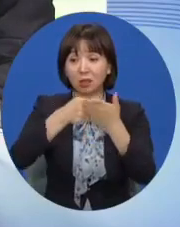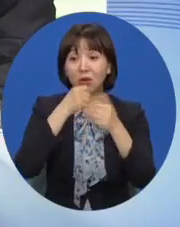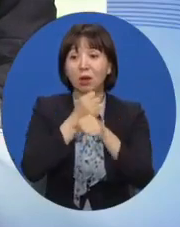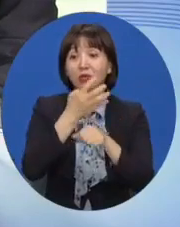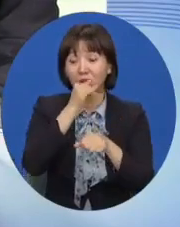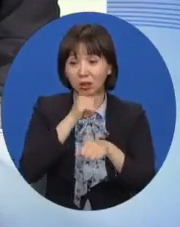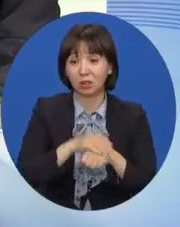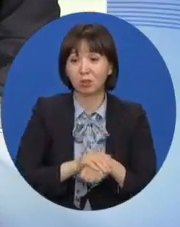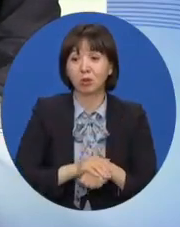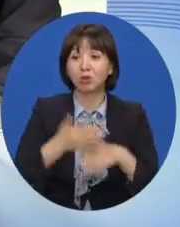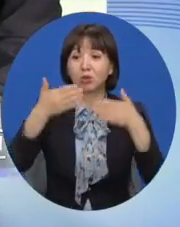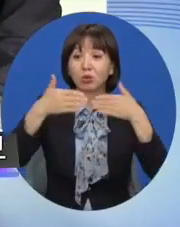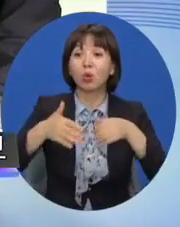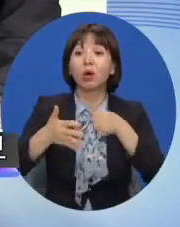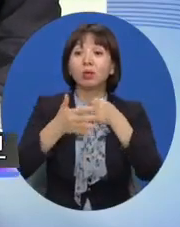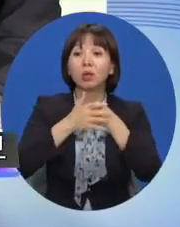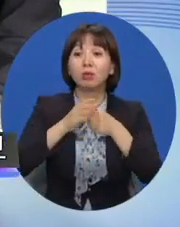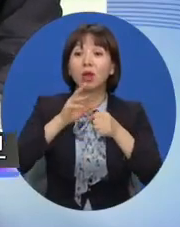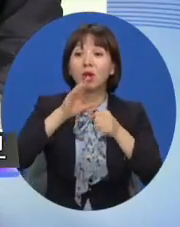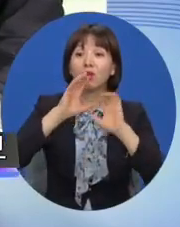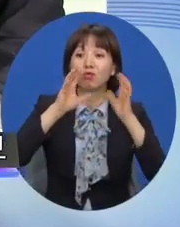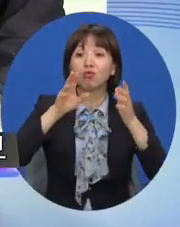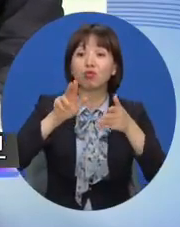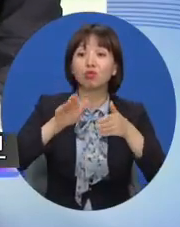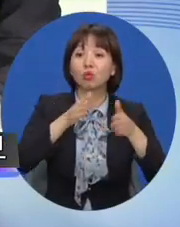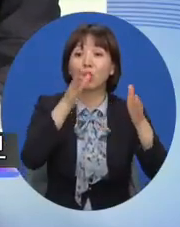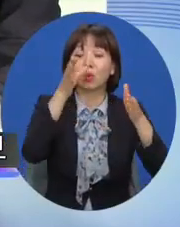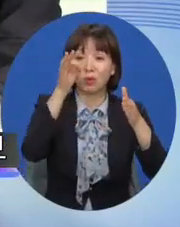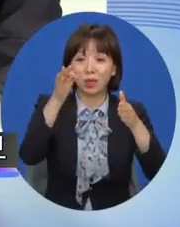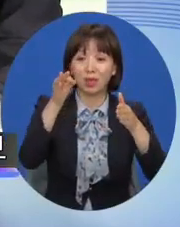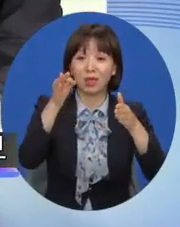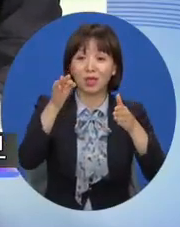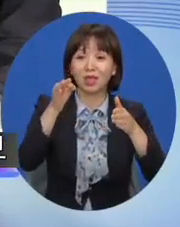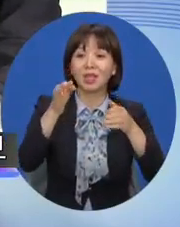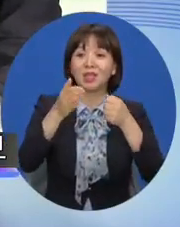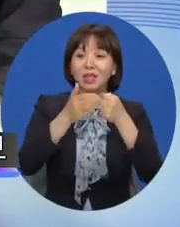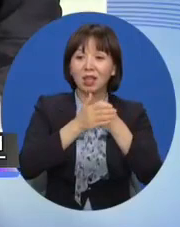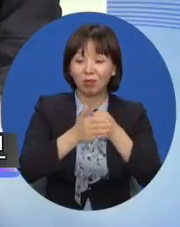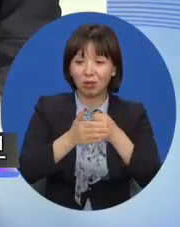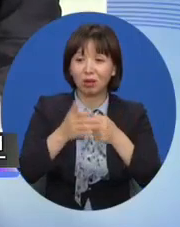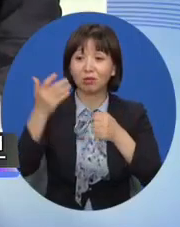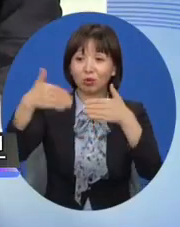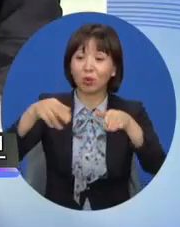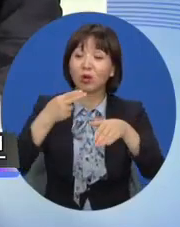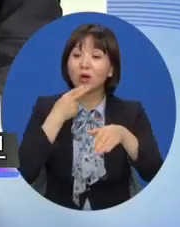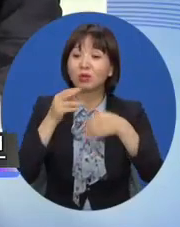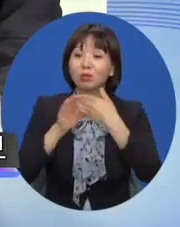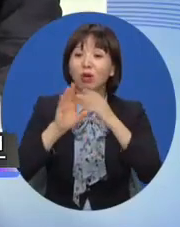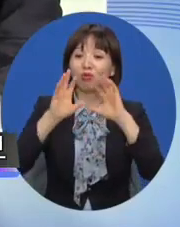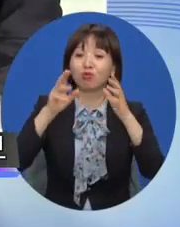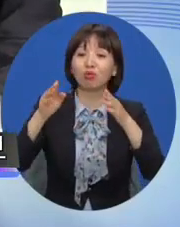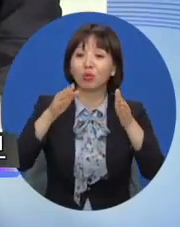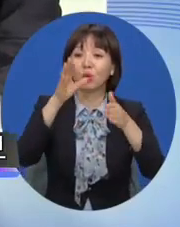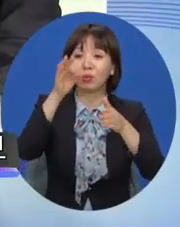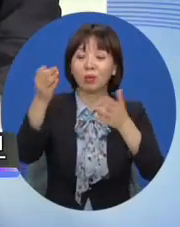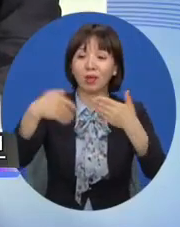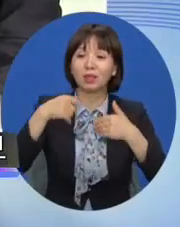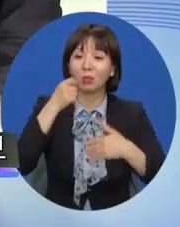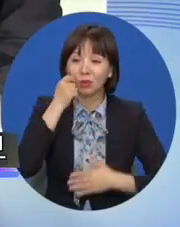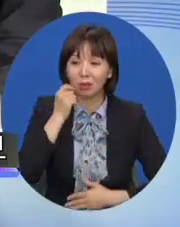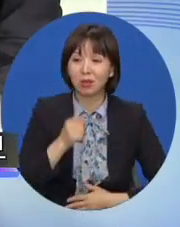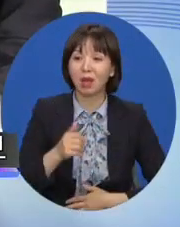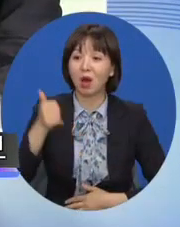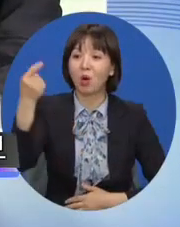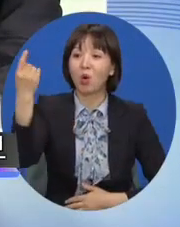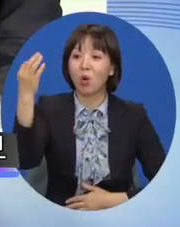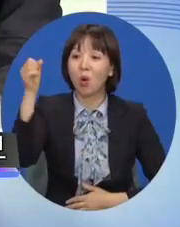그 조건 때문에 네. 국도비를 아마 준 거기 때문에. 후보님께서는 그 조건이 없으면 네. 국도비를 못 받죠. 지금 네. 자유 토론 시간이 아니기 때문에 네. 홍